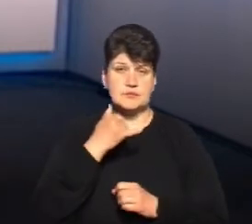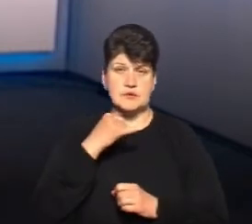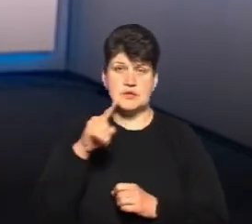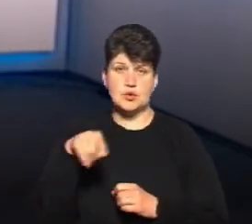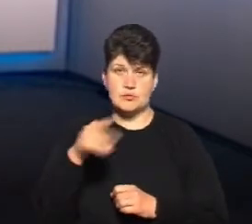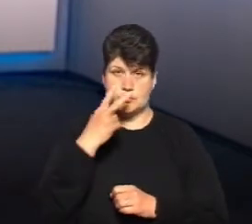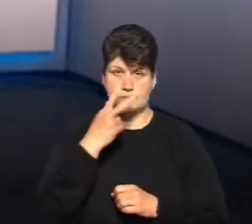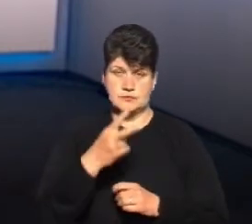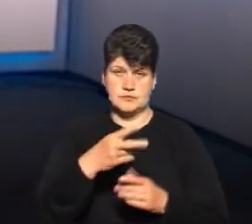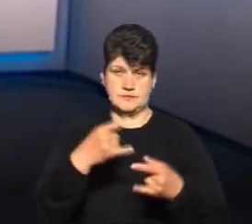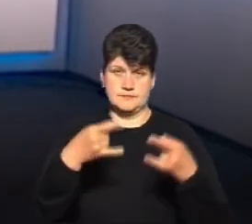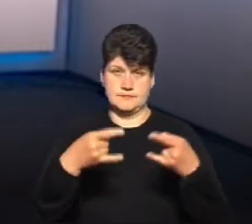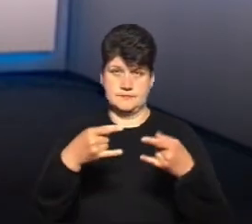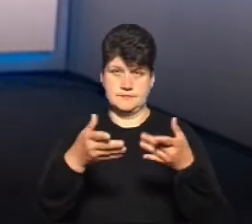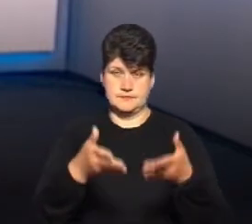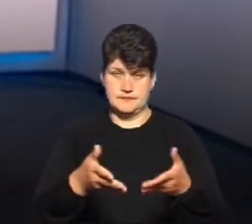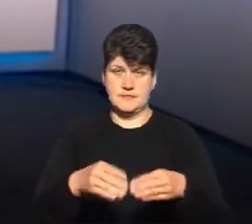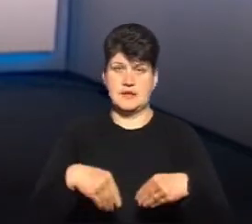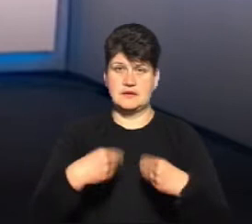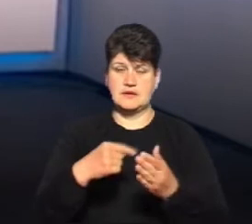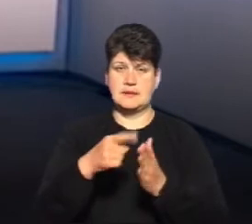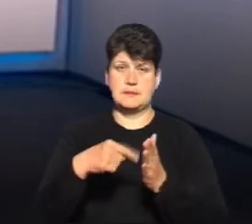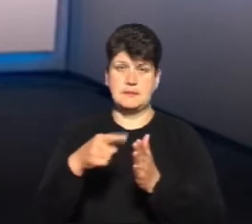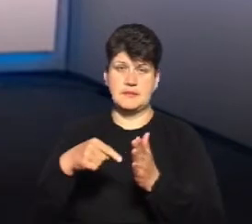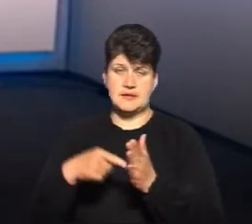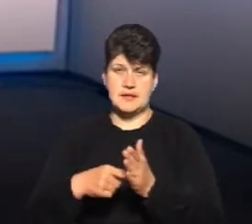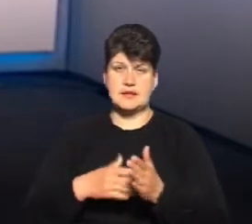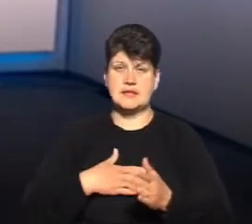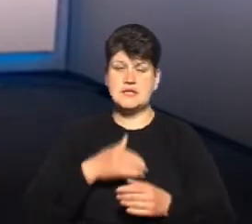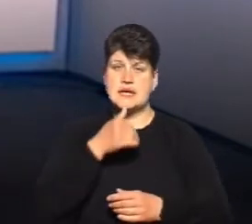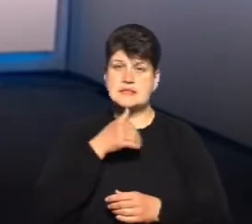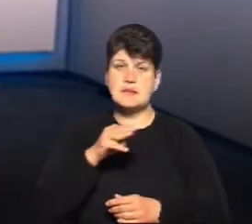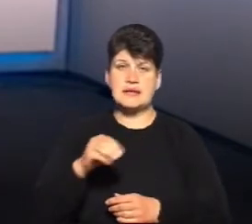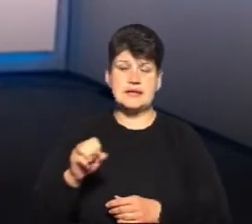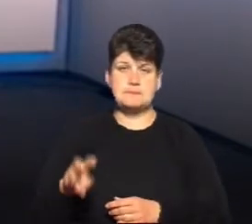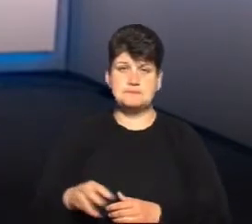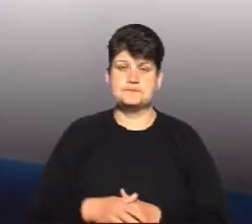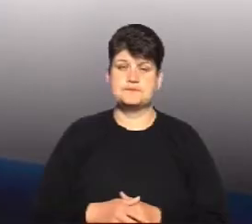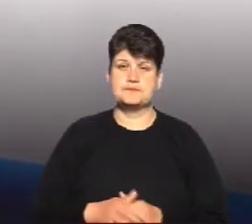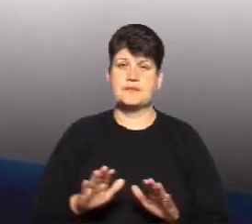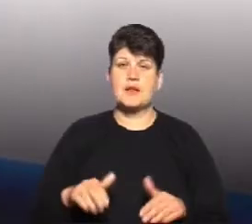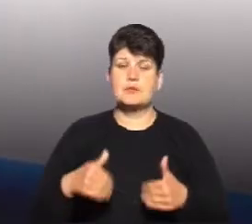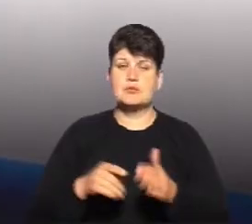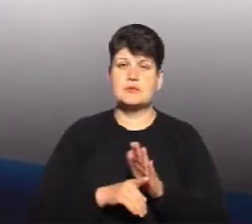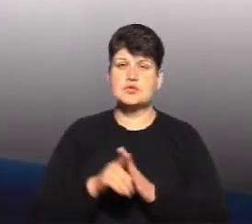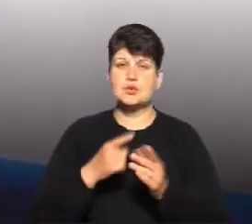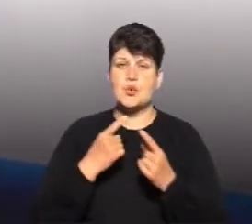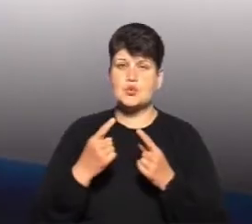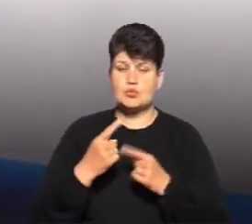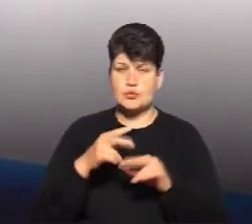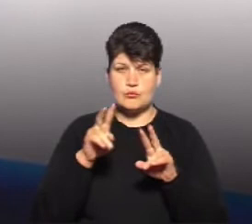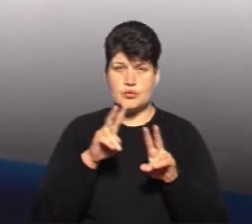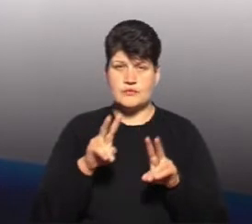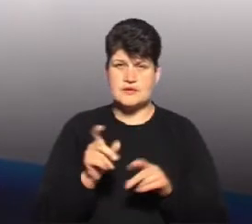ваших екранах, і ставити, власне, ваші питання нашим експертам. Пропоную на початку розмови переглянути короткий фрагмент відео,